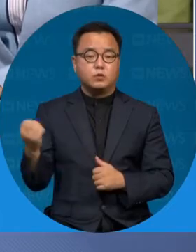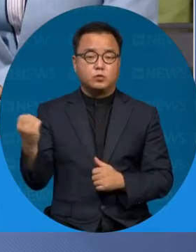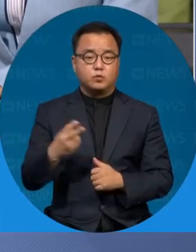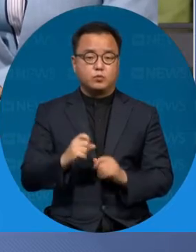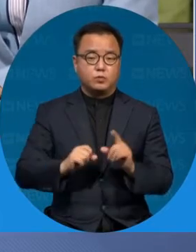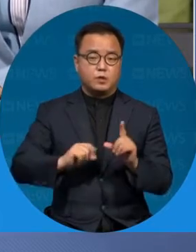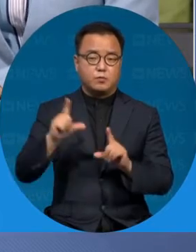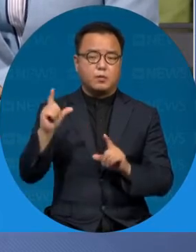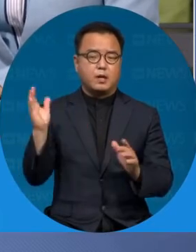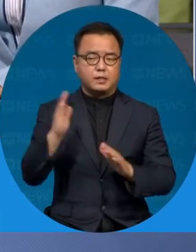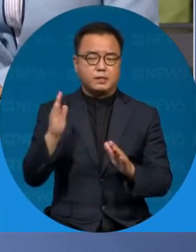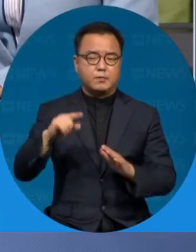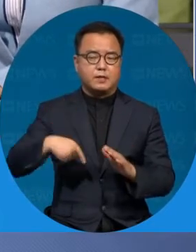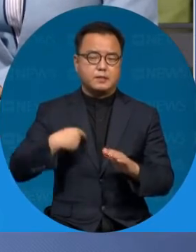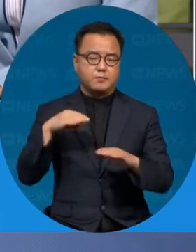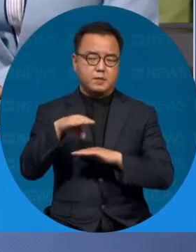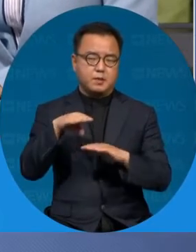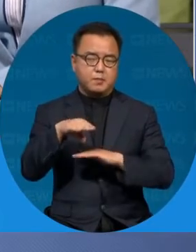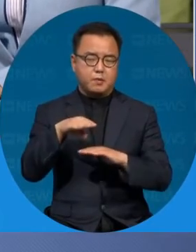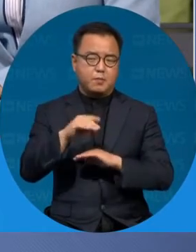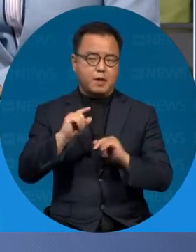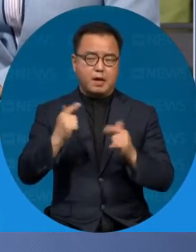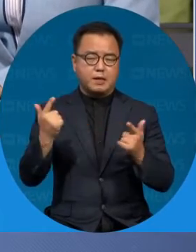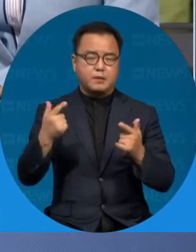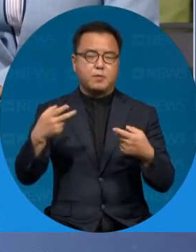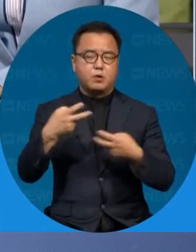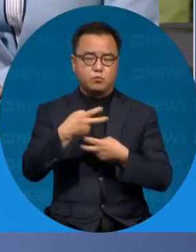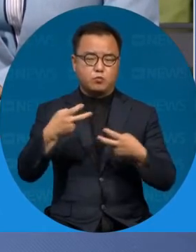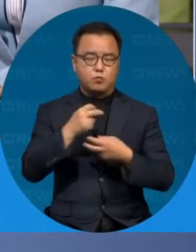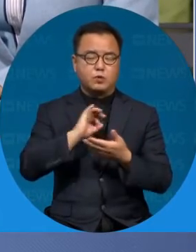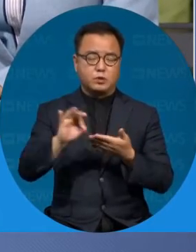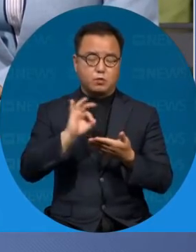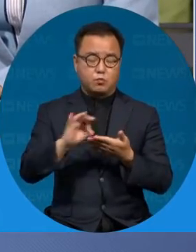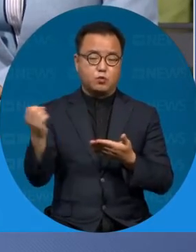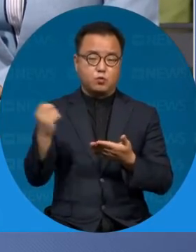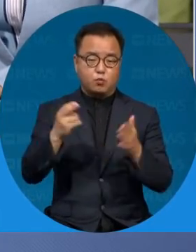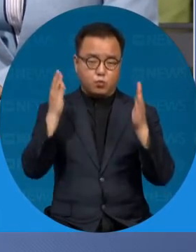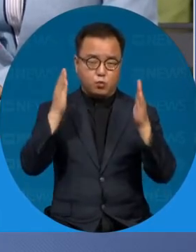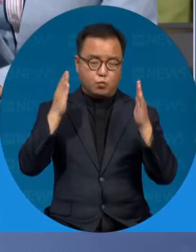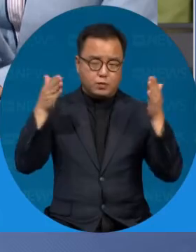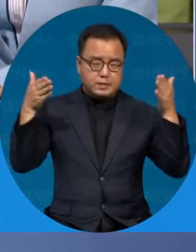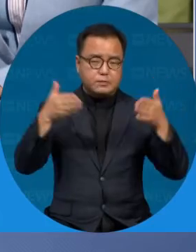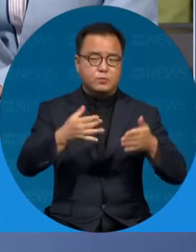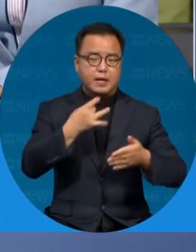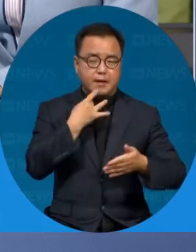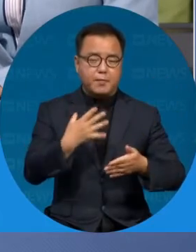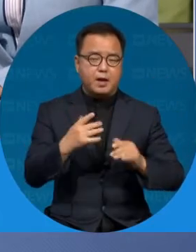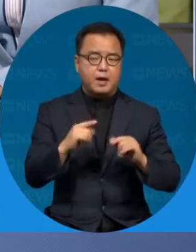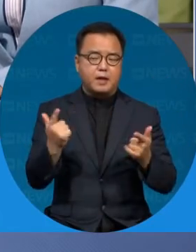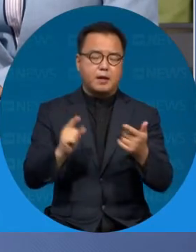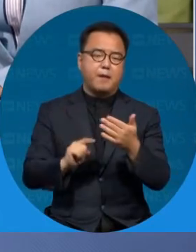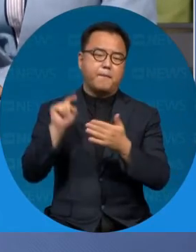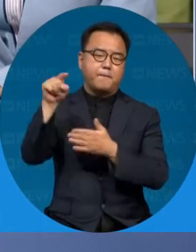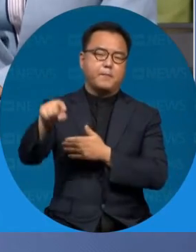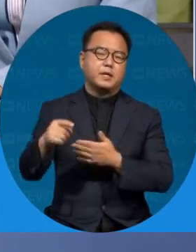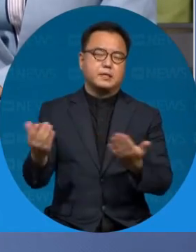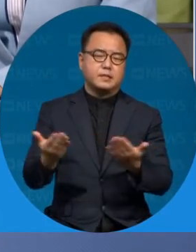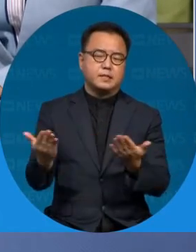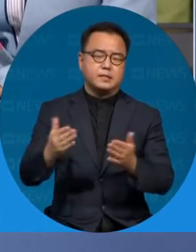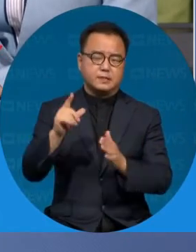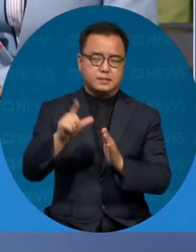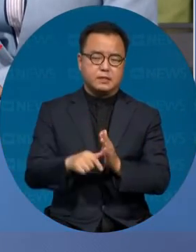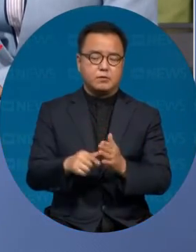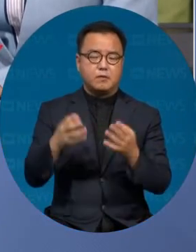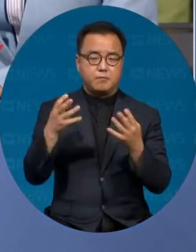때 자차 대신 대중교통을 이용했고요. 학업에만 열중하기보다는 밖에서 일을 하는 시간이 많다 보니까